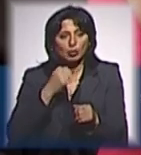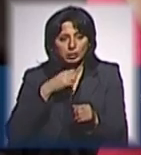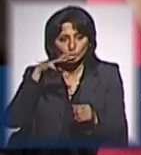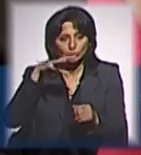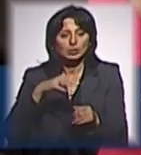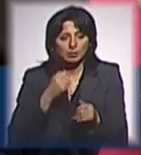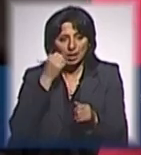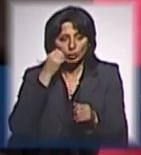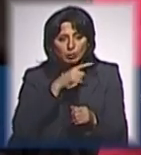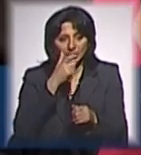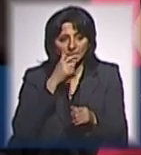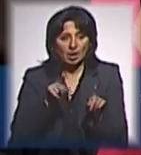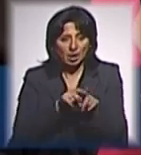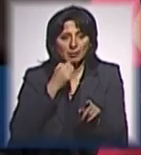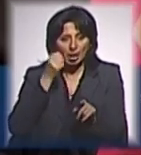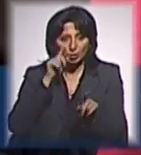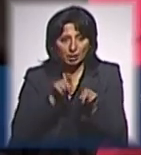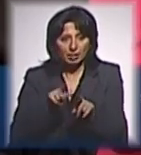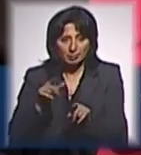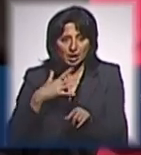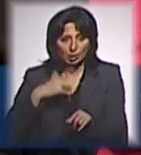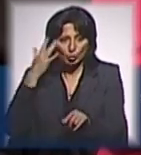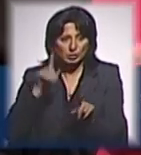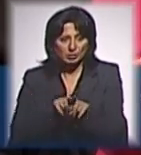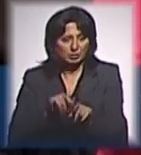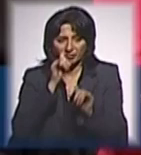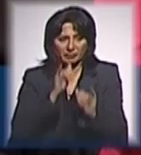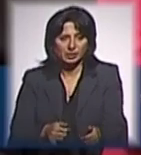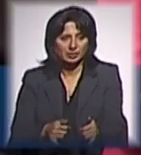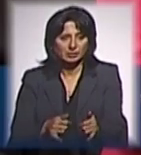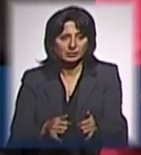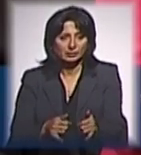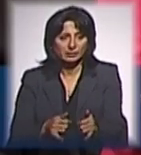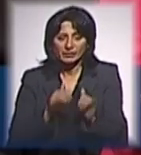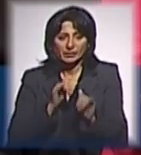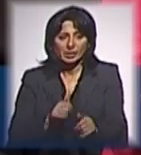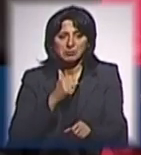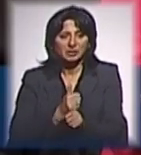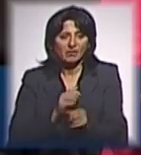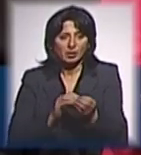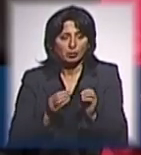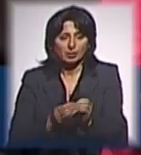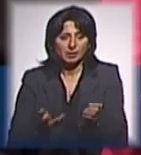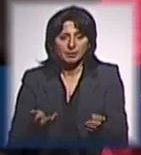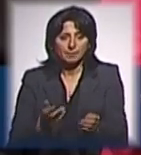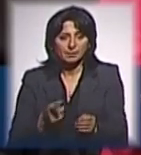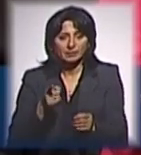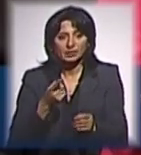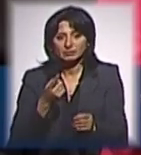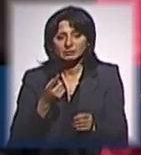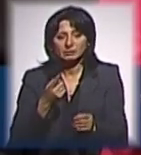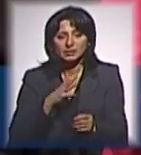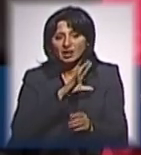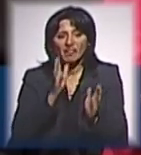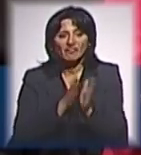6 წელიწადი, ისე უნდა უხადოთ ამის გამო მადლობა ქართულ ოცნებას. მე არ ამგონია რომ ეს იყოს მთავარი პრობლემა. თქვენ წეღან იკითხეთ,